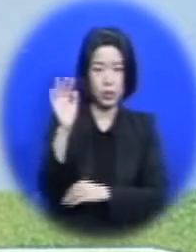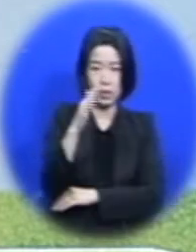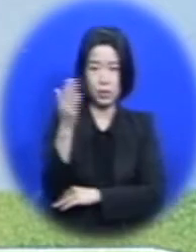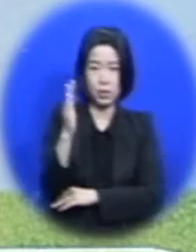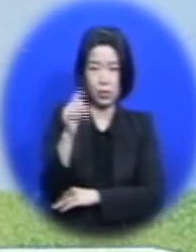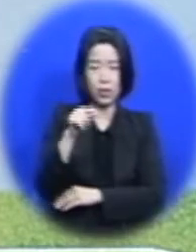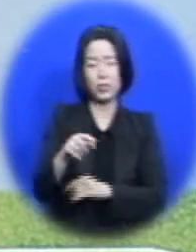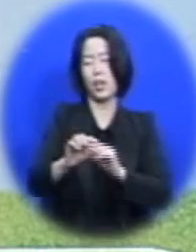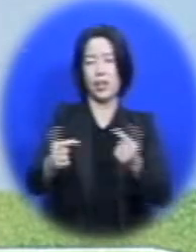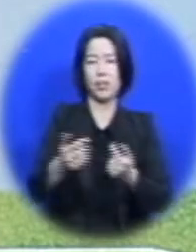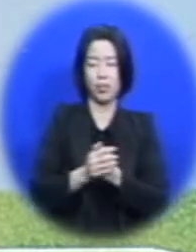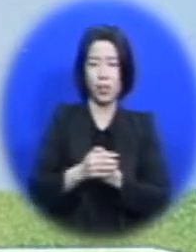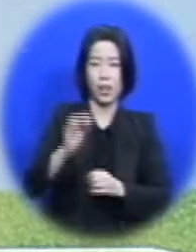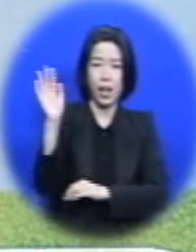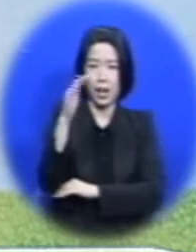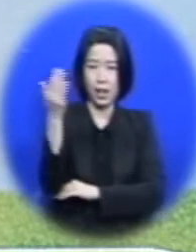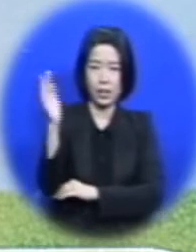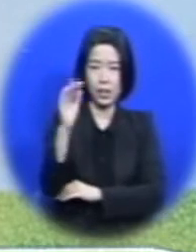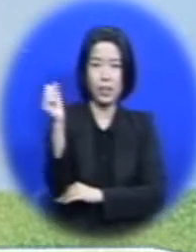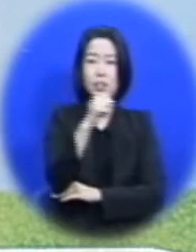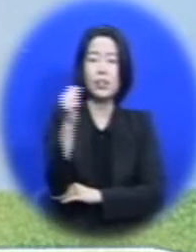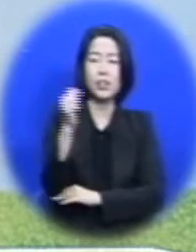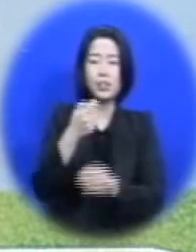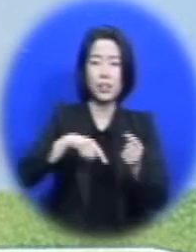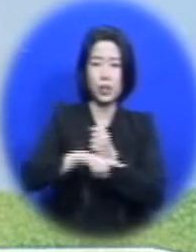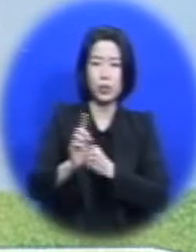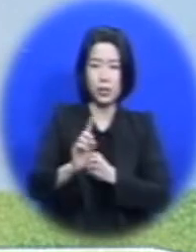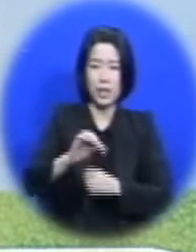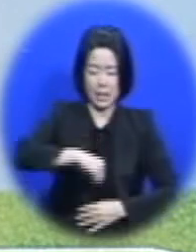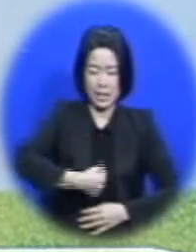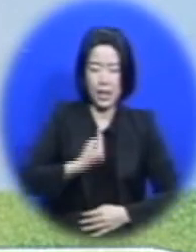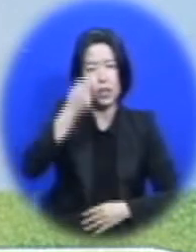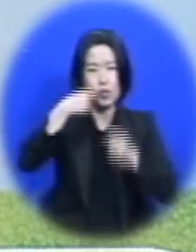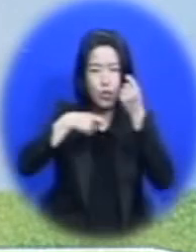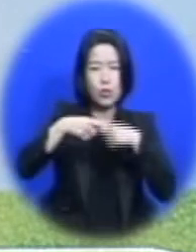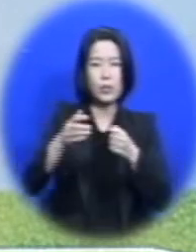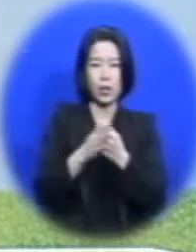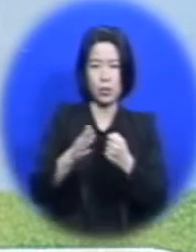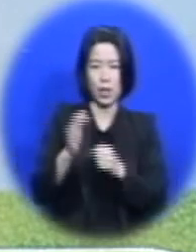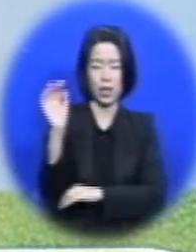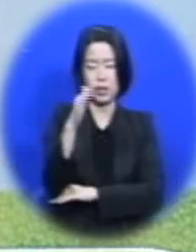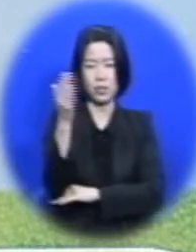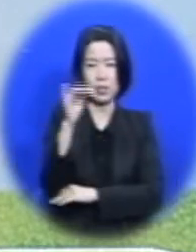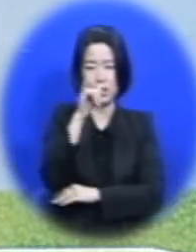않다는 거예요 갈대가 흔들리는 것은 갈 때 자기 울음 때문에 흔들리고 있다